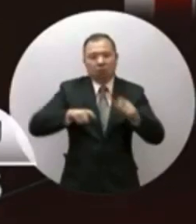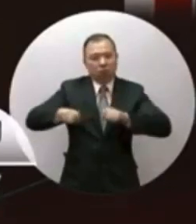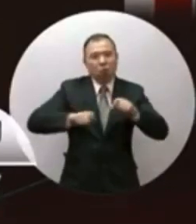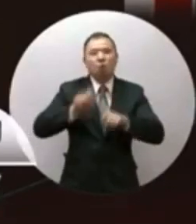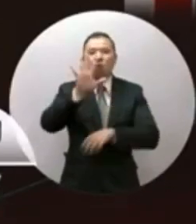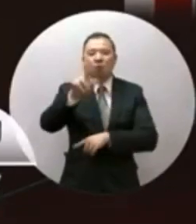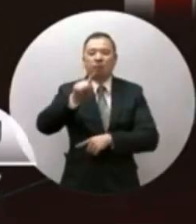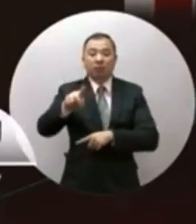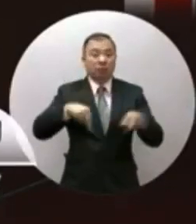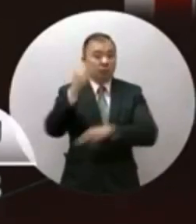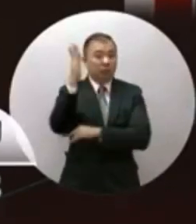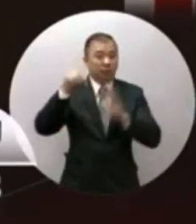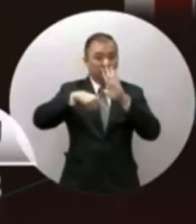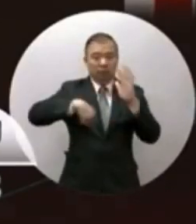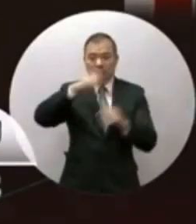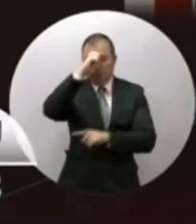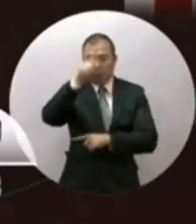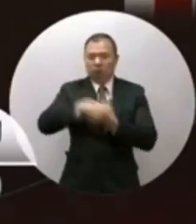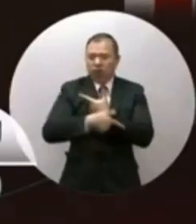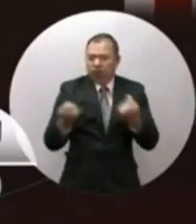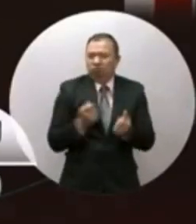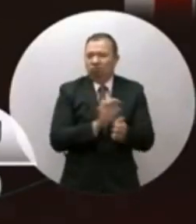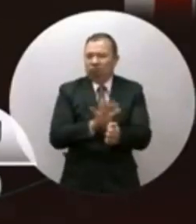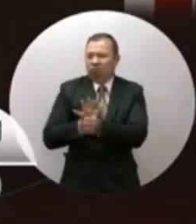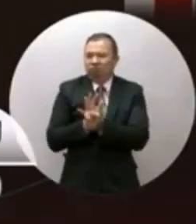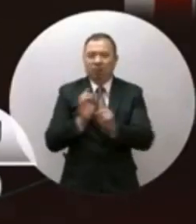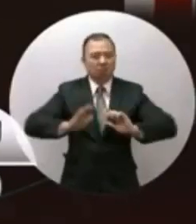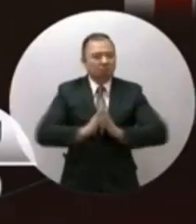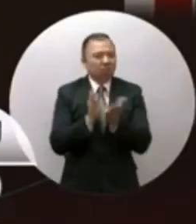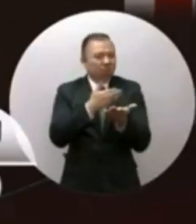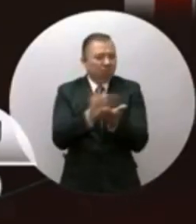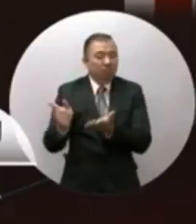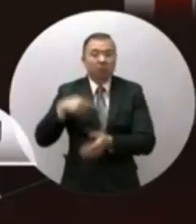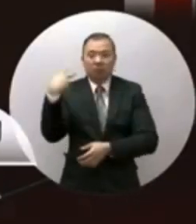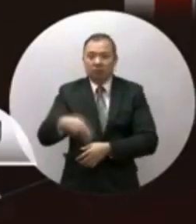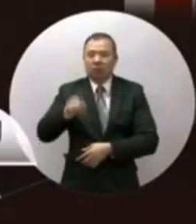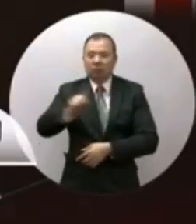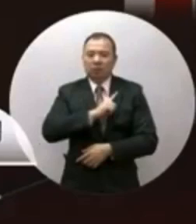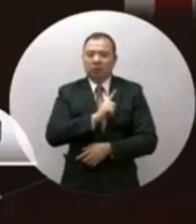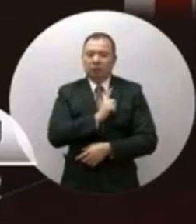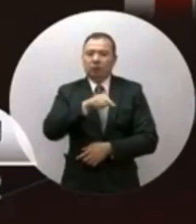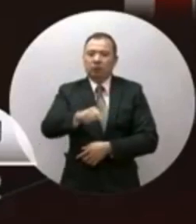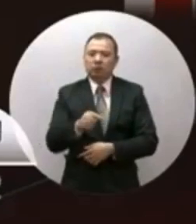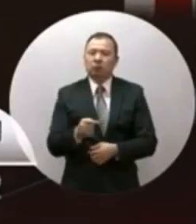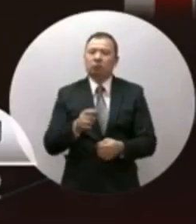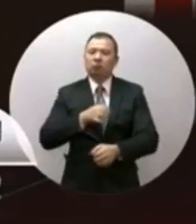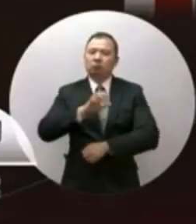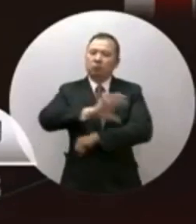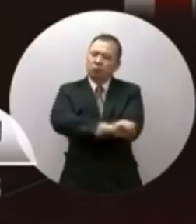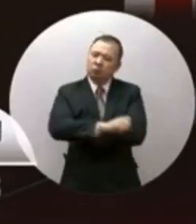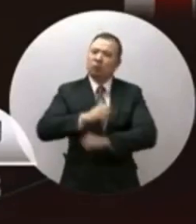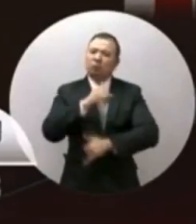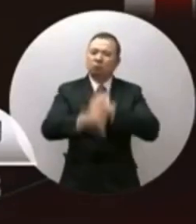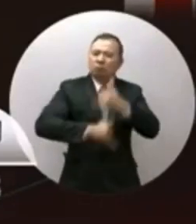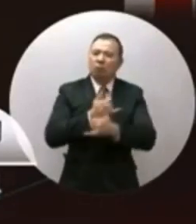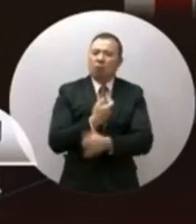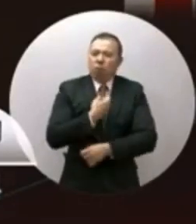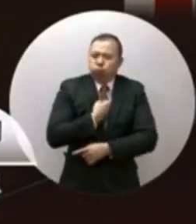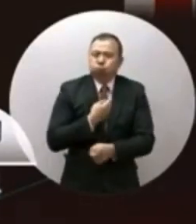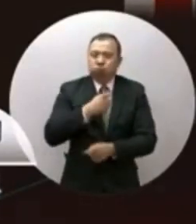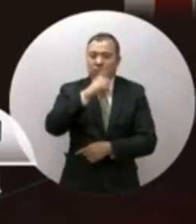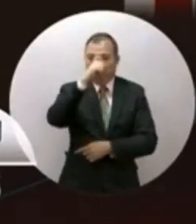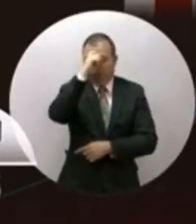雨露均沾、立竿见影、固本强生、加强公建的精